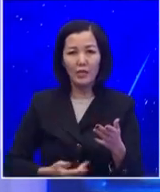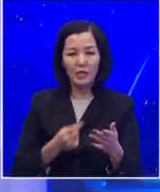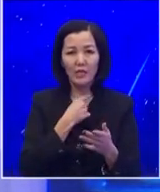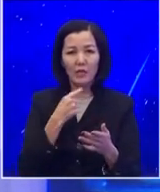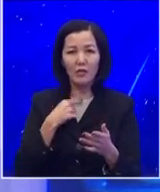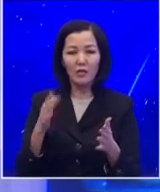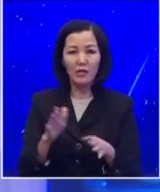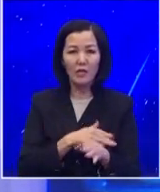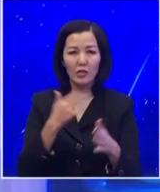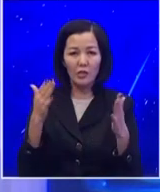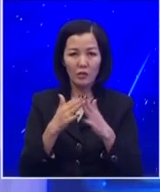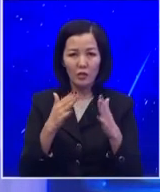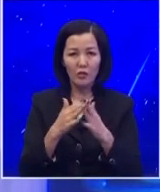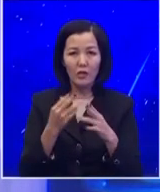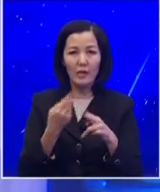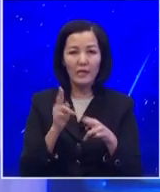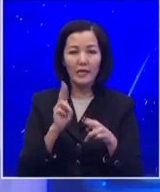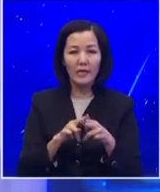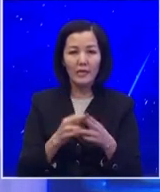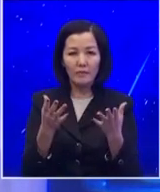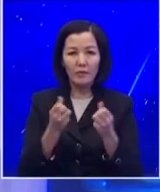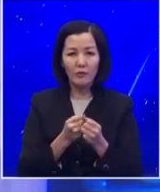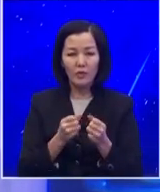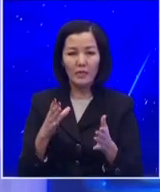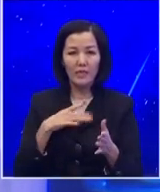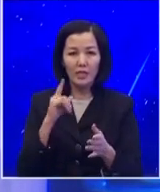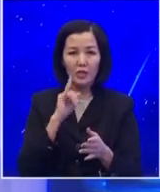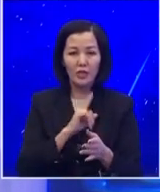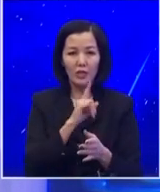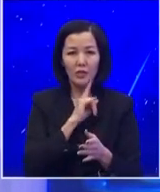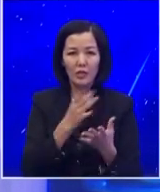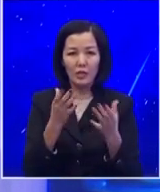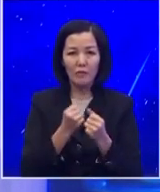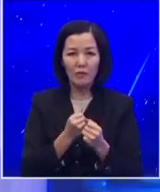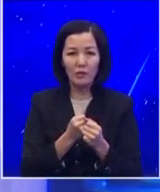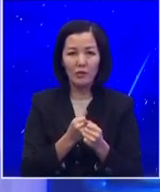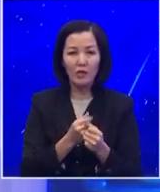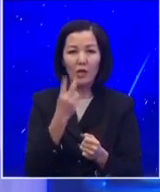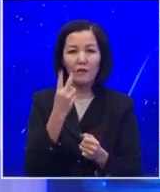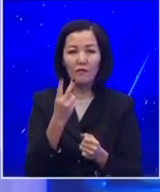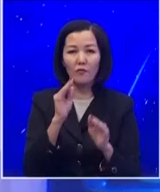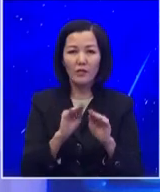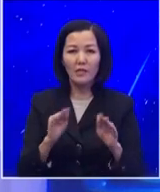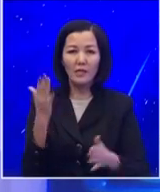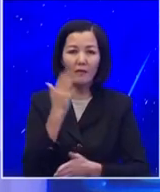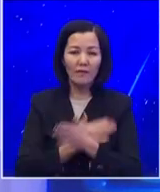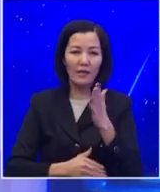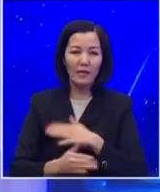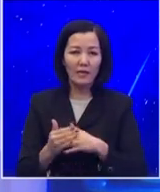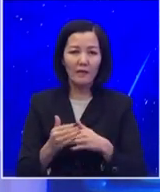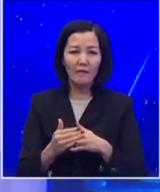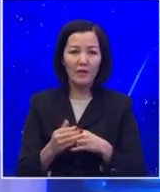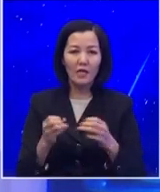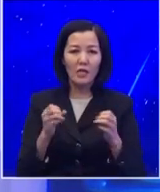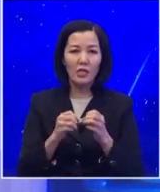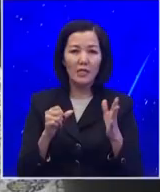Талдыкургана долгожданное жилье. На этот раз получателем стала женщина, имеющая на иждивении 2 детей-инвалидов.